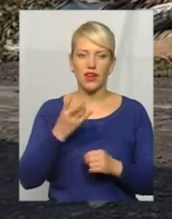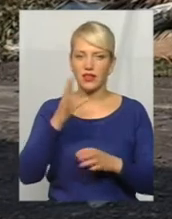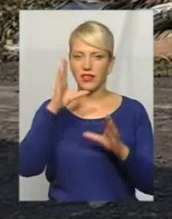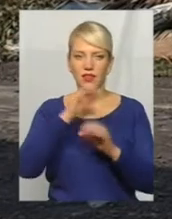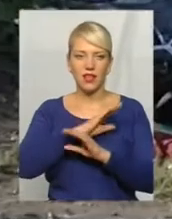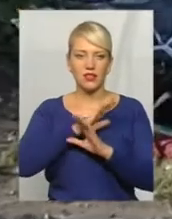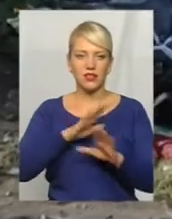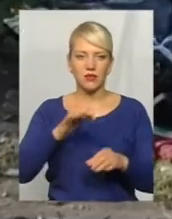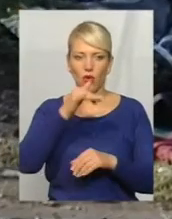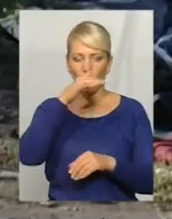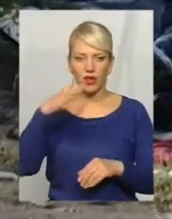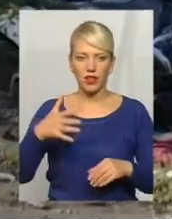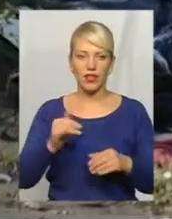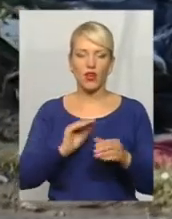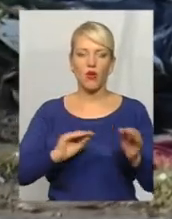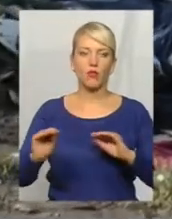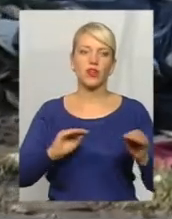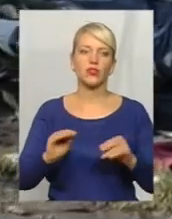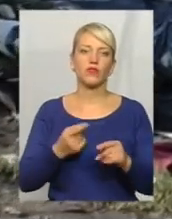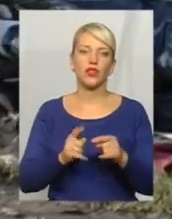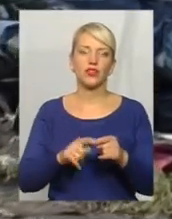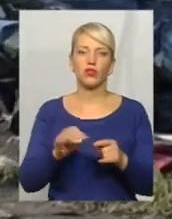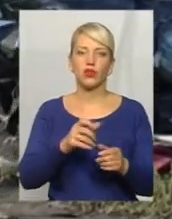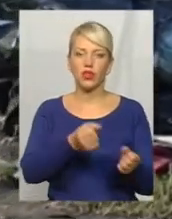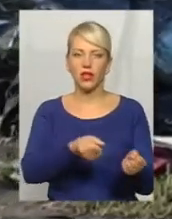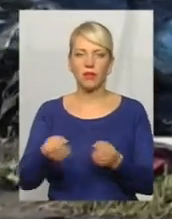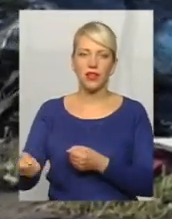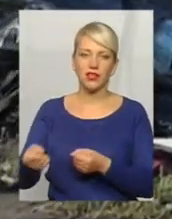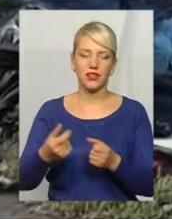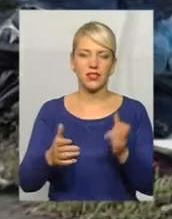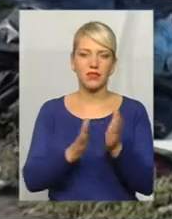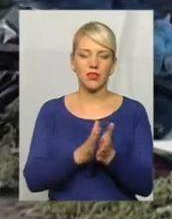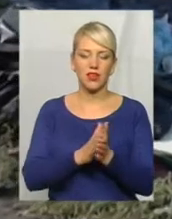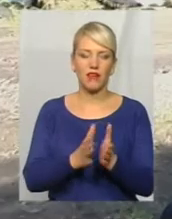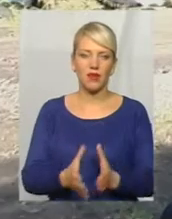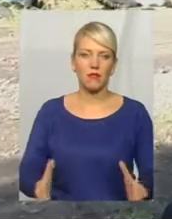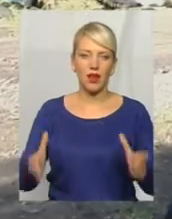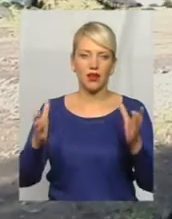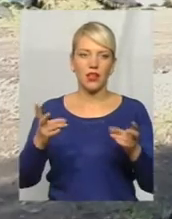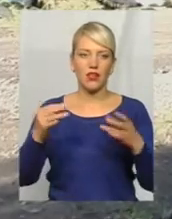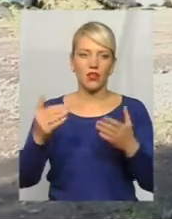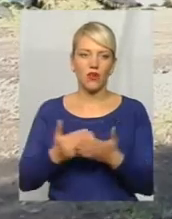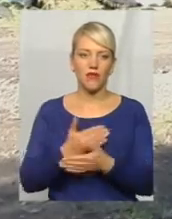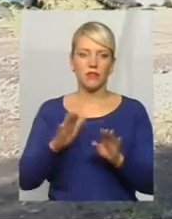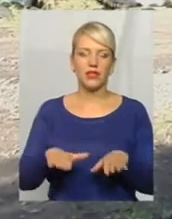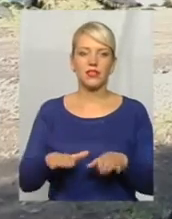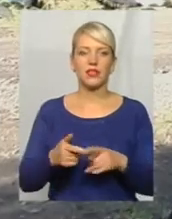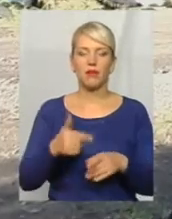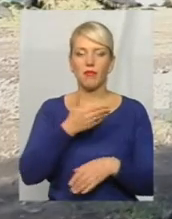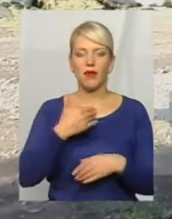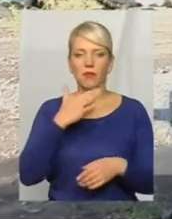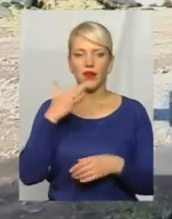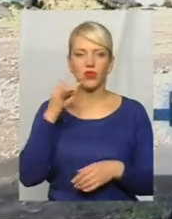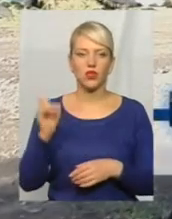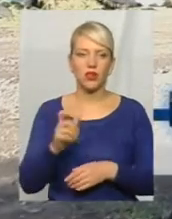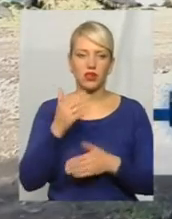змогли ані закінчити його облаштування, ані перетягти сміттєві баки на нове місце. Ми зверталися неодноразово в